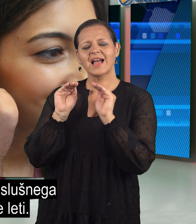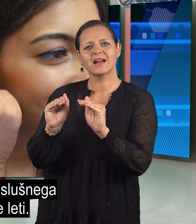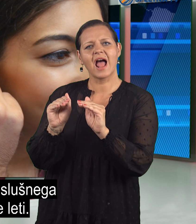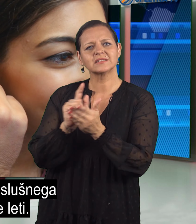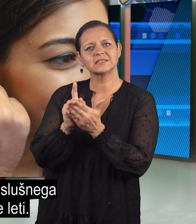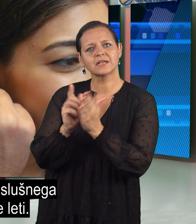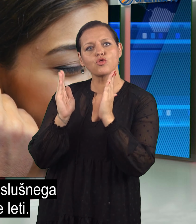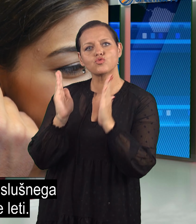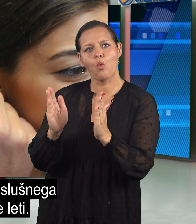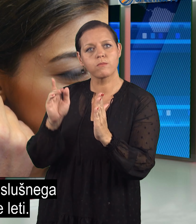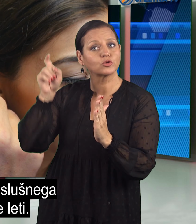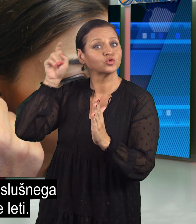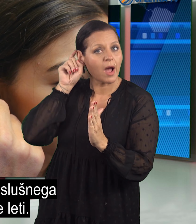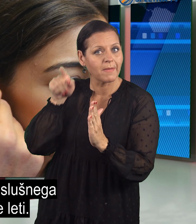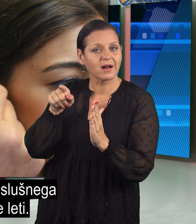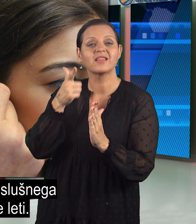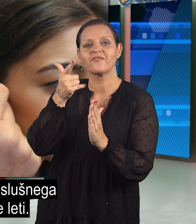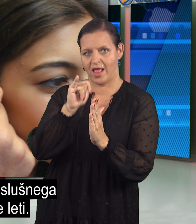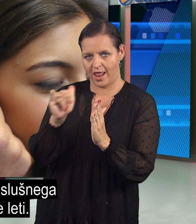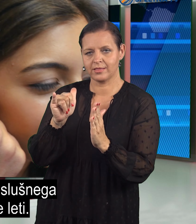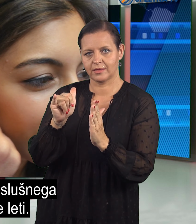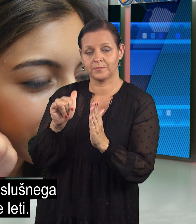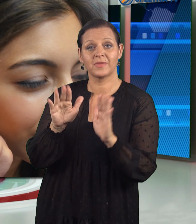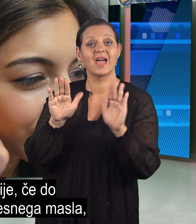Garancijska doba slušnega aparata je 2 leti.